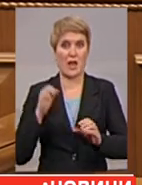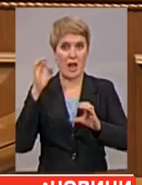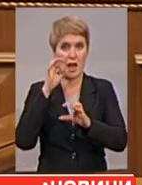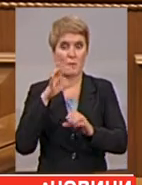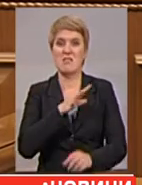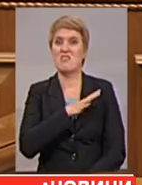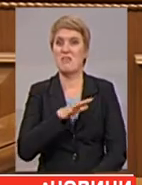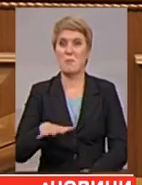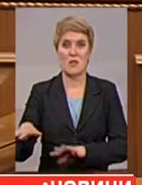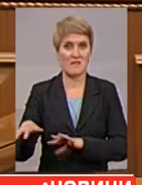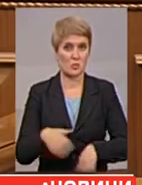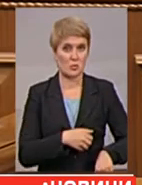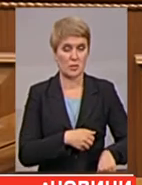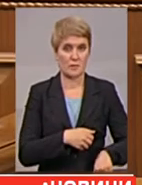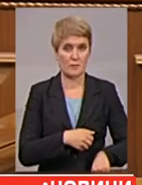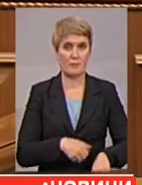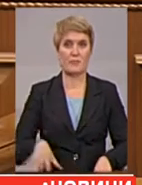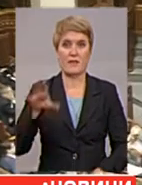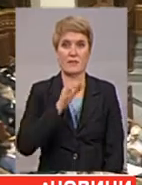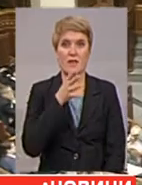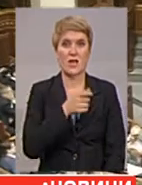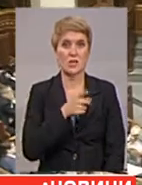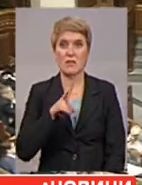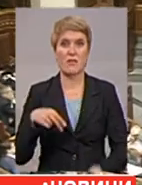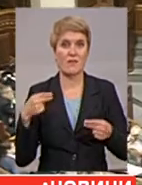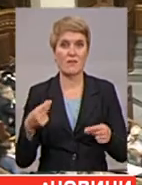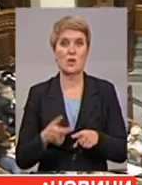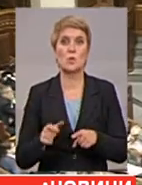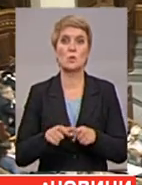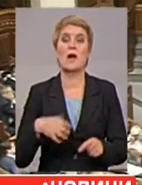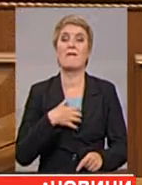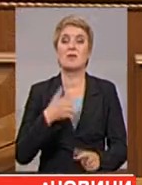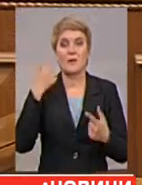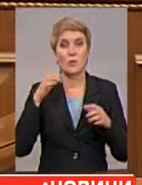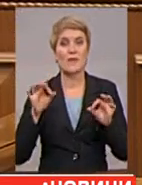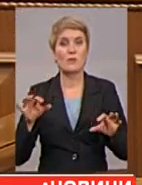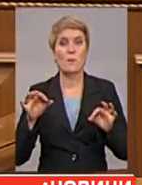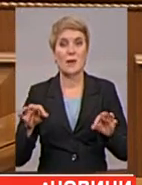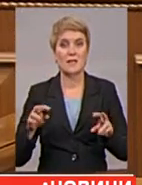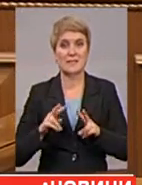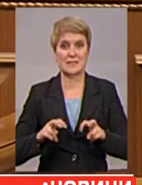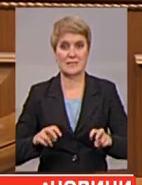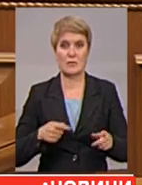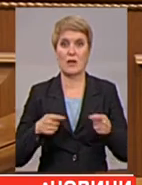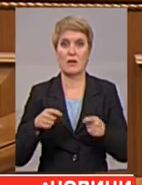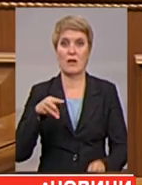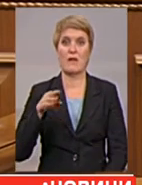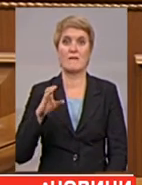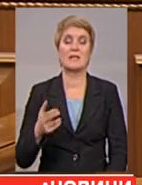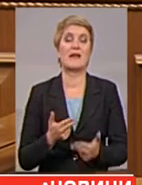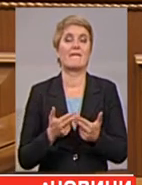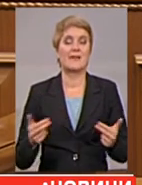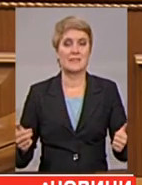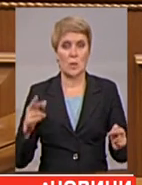вилучена, що весь цей час не давала дуже важливої інформації слідству. Керівництво МВС також визнало